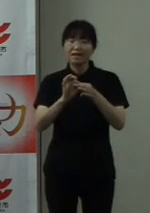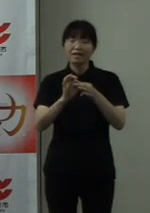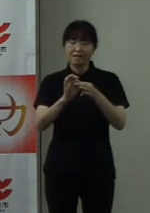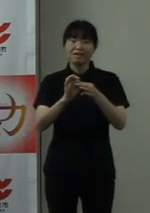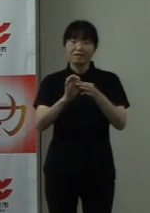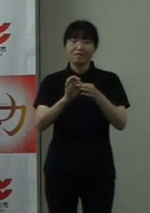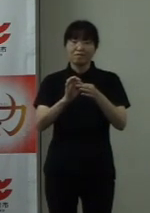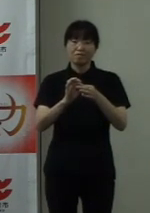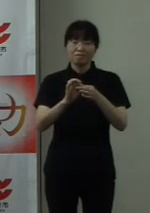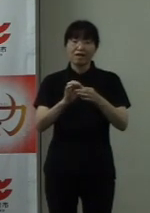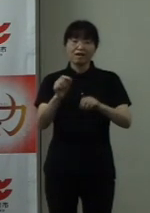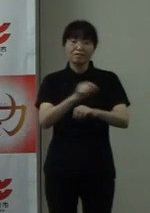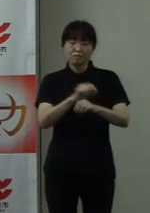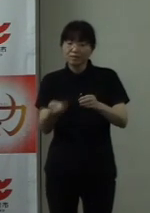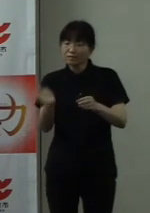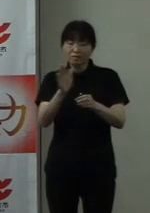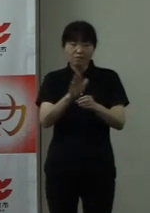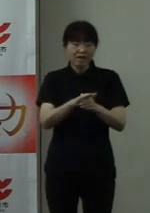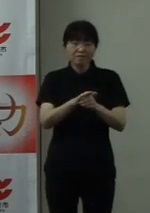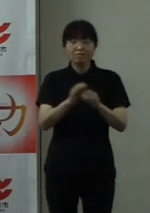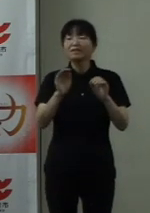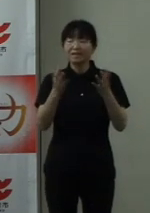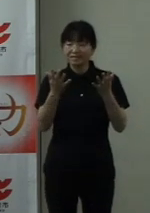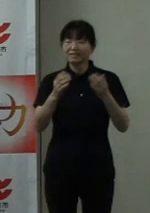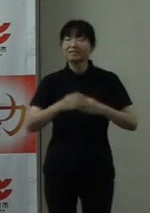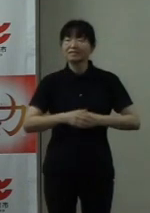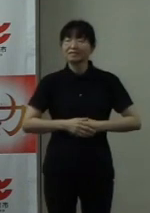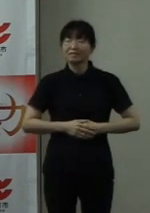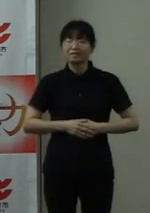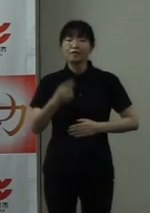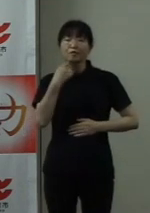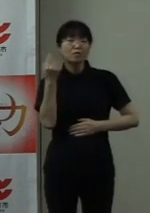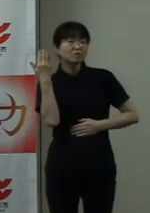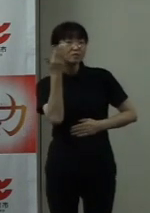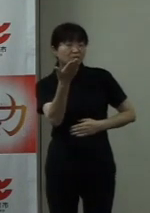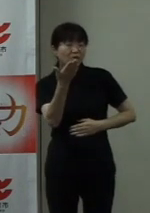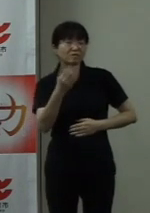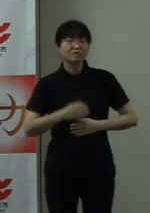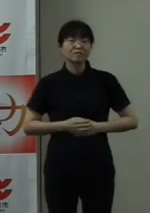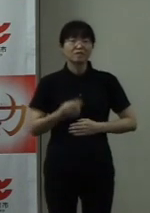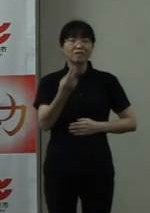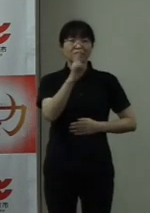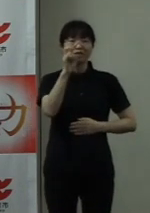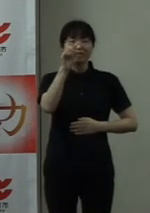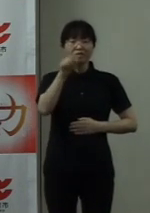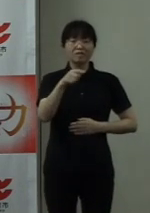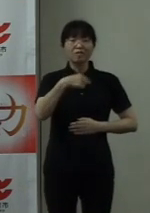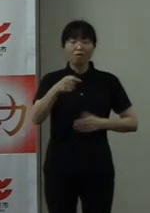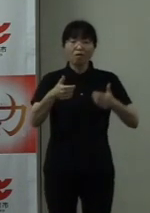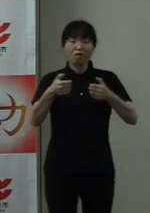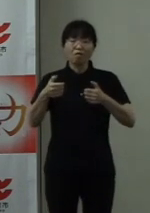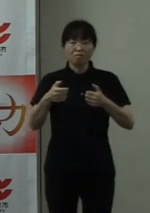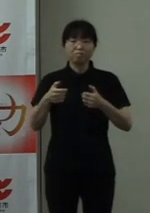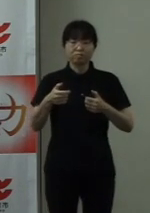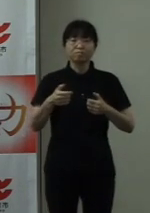あれは今回の訓練にはちょっと盛り込んでおりません。はい、 それだといってあのドローンなんですけど、どんな感じにドローン